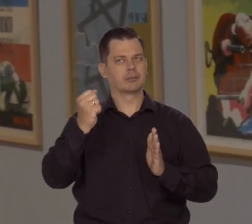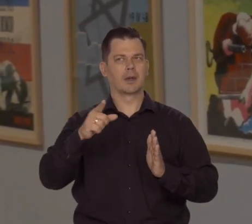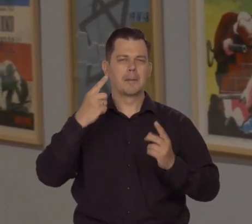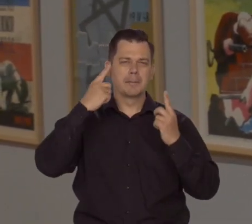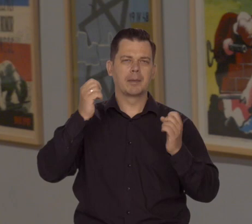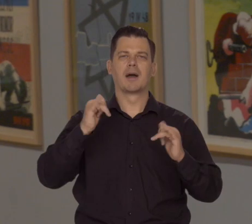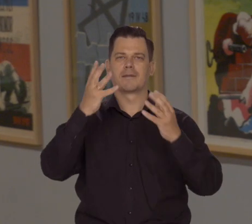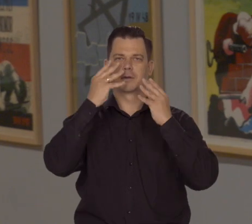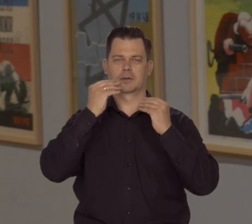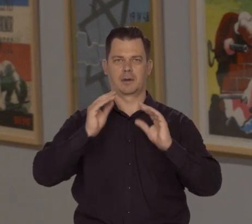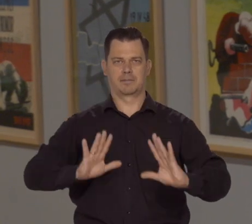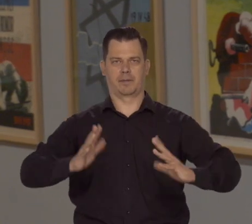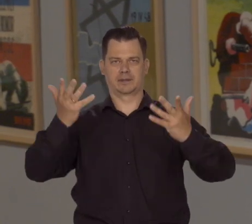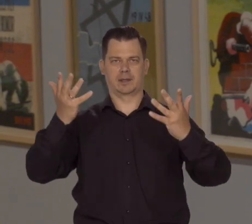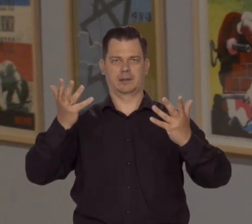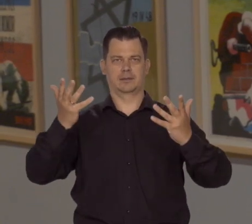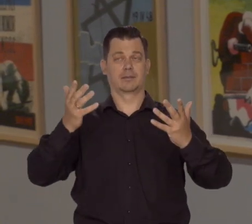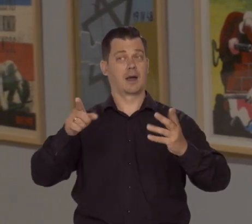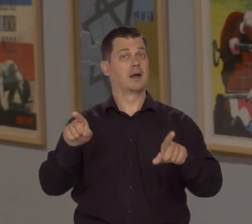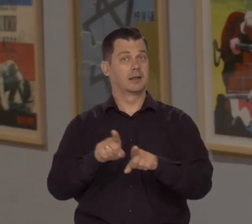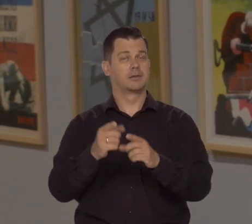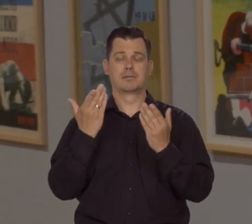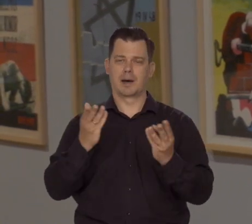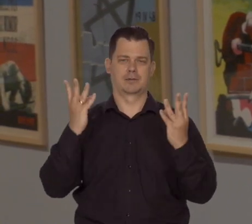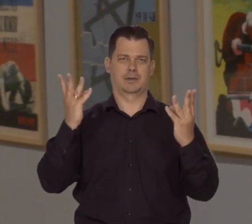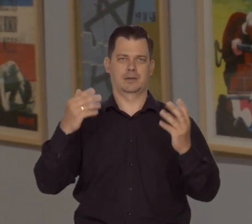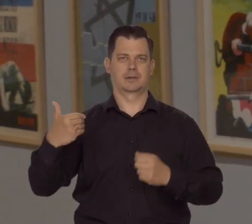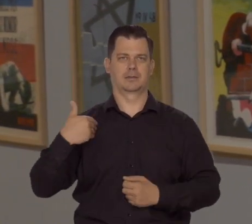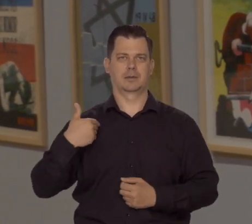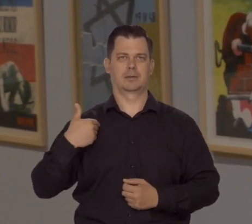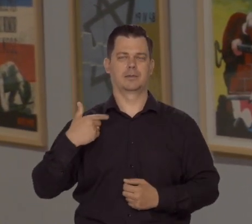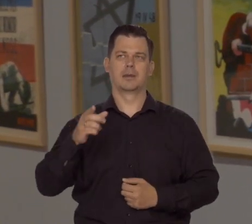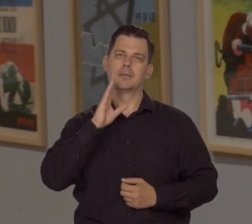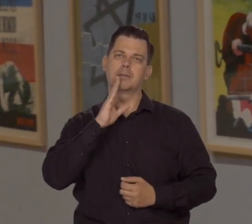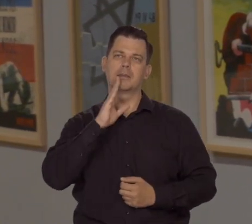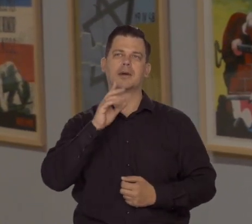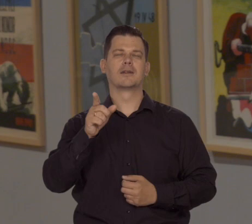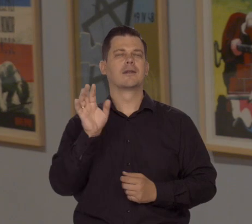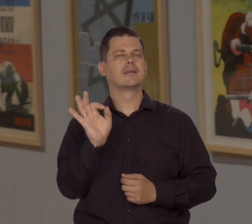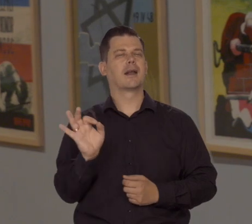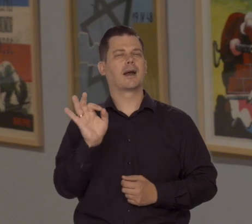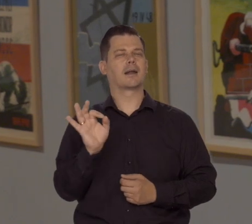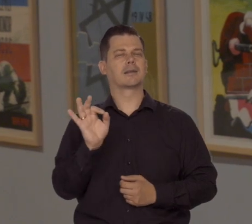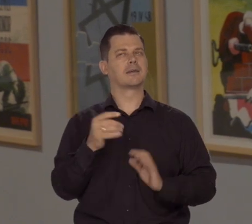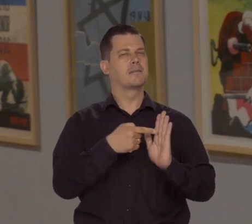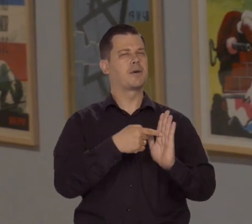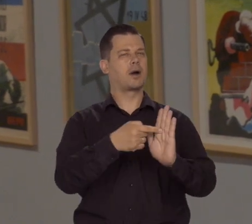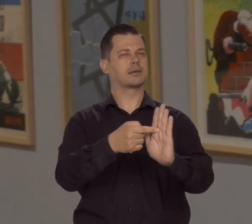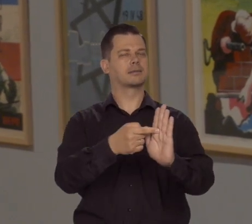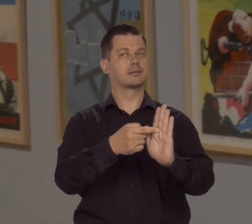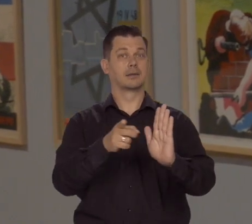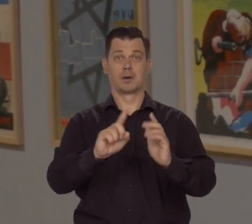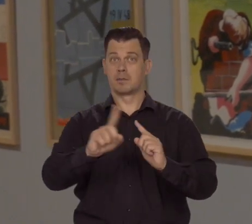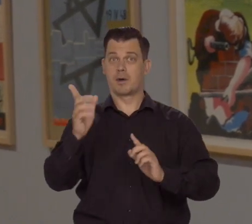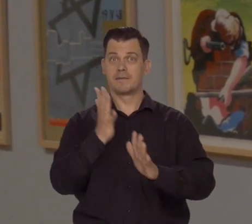pielęgnować żywą pamięć o powstaniu, ale także, co równie ważne, były formą dyskretnego, ale kluczowego jednak